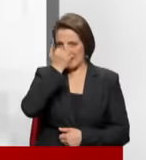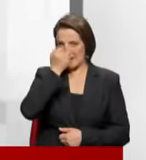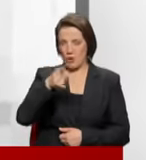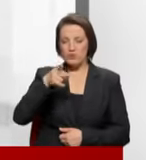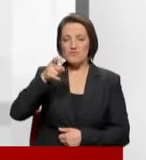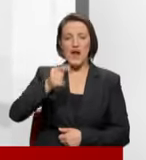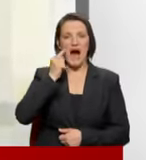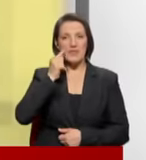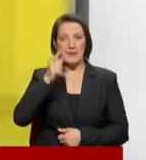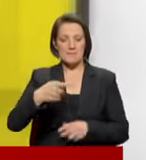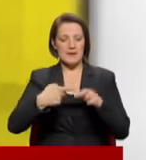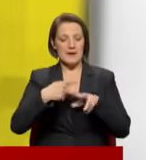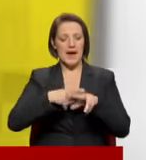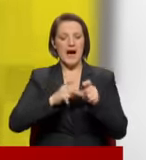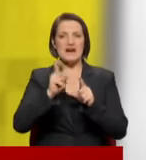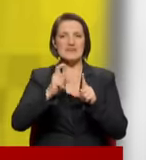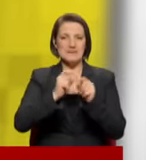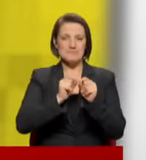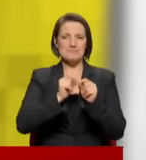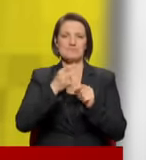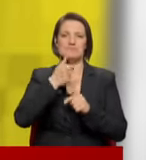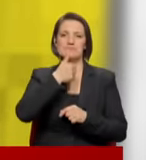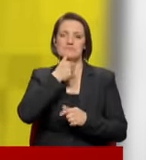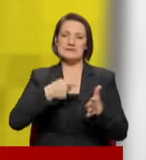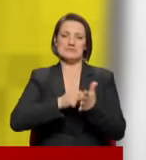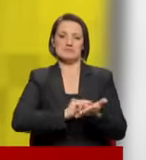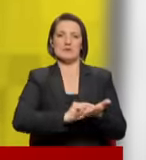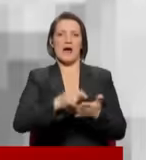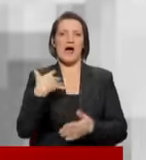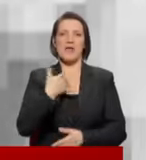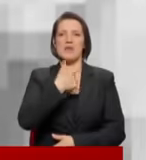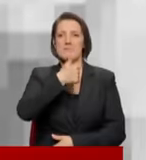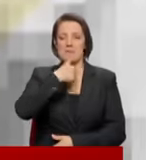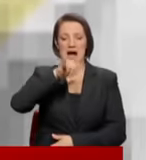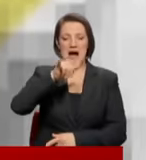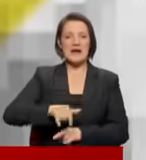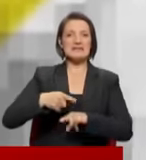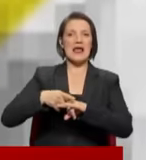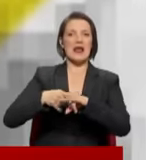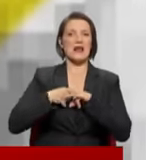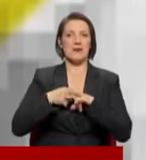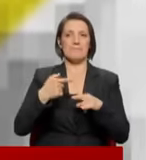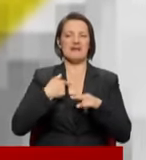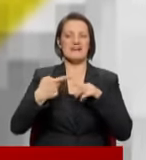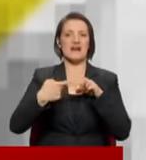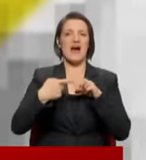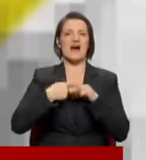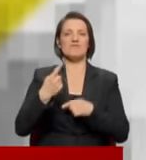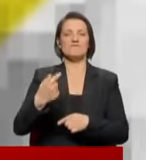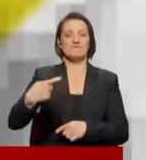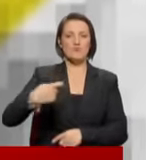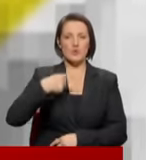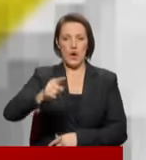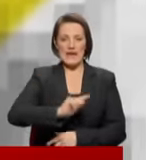onu vuranın eşi Ragıp Canan olduğunu yazdı Nurtaç Canan. Anne baba hakkınızı helal edin, beni Ragıp vurdu. O